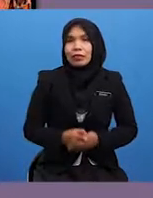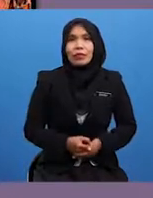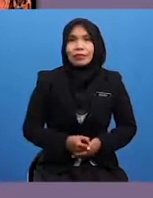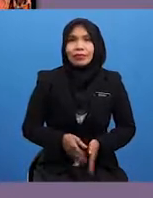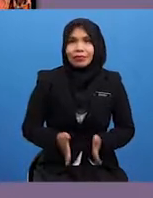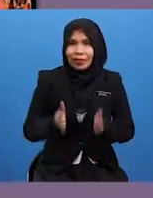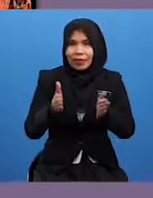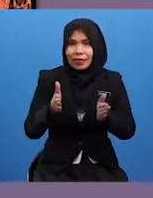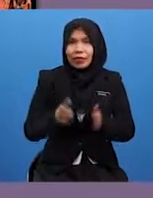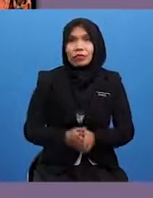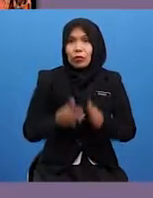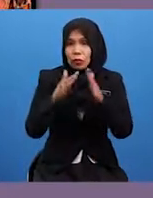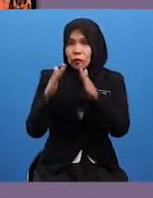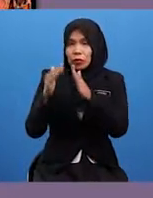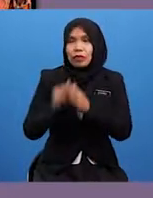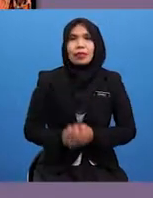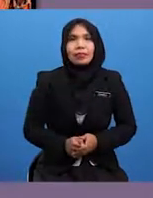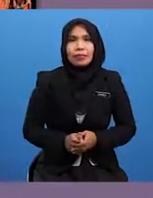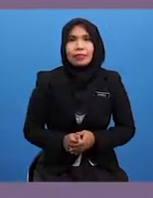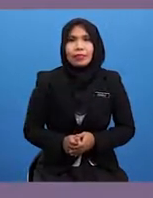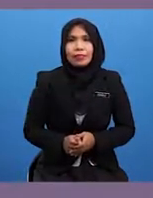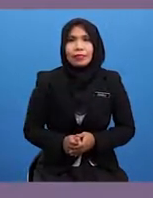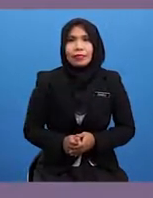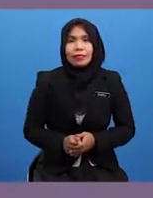ataupun untuk mengepam air di kolam.